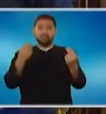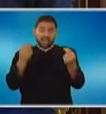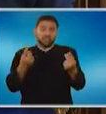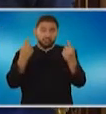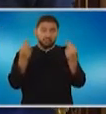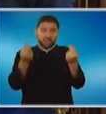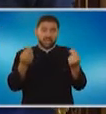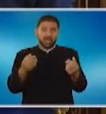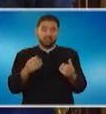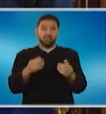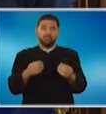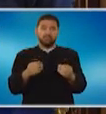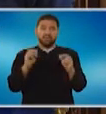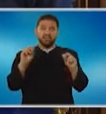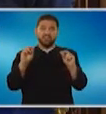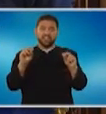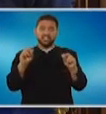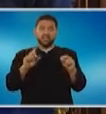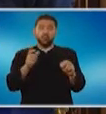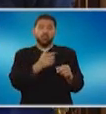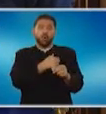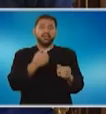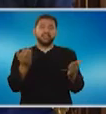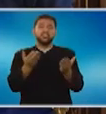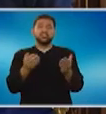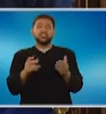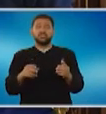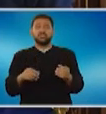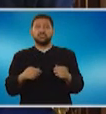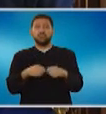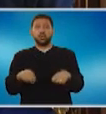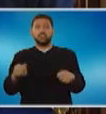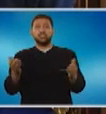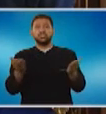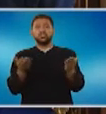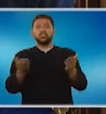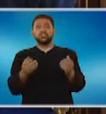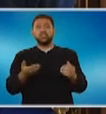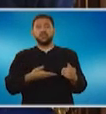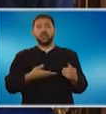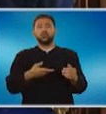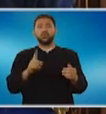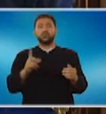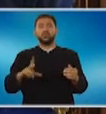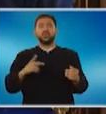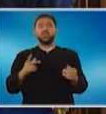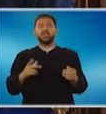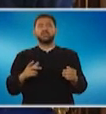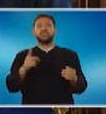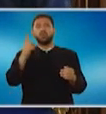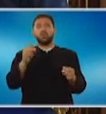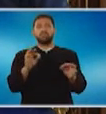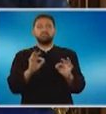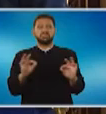poate spune și nu poate citi ceea ce citește preotul, pentru că lectura aceasta nu e o simplă lectură, de fapt. De aici